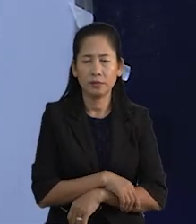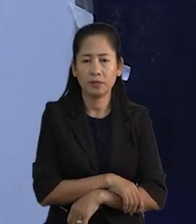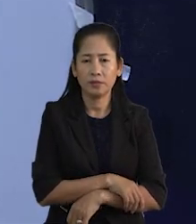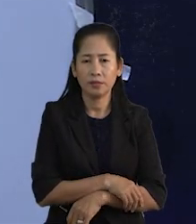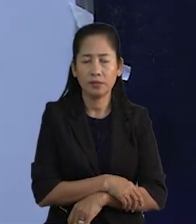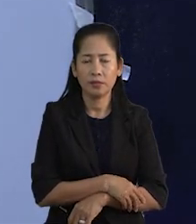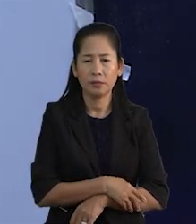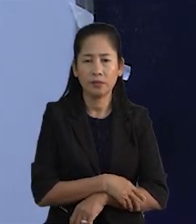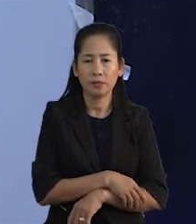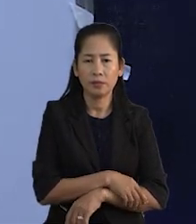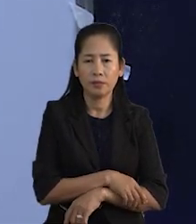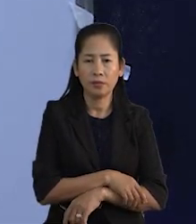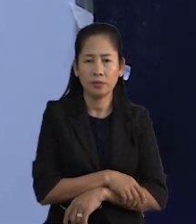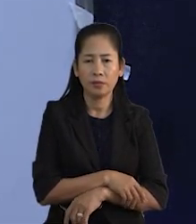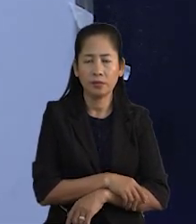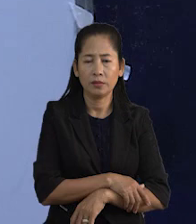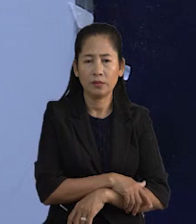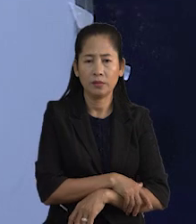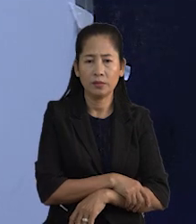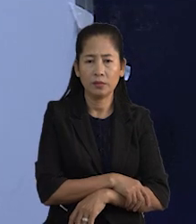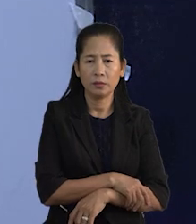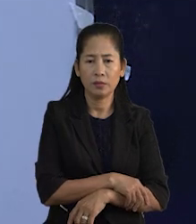ម្លើយ